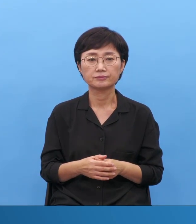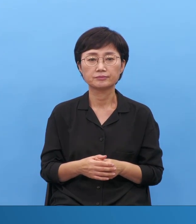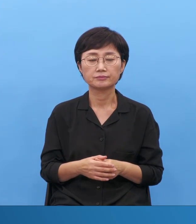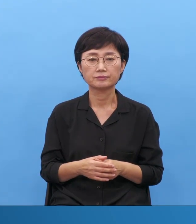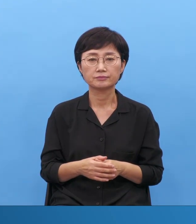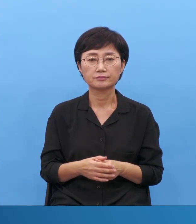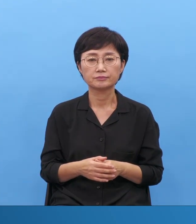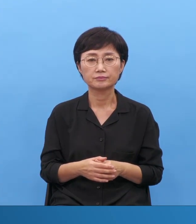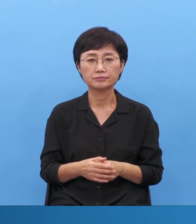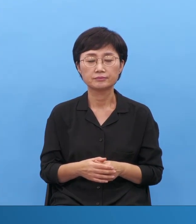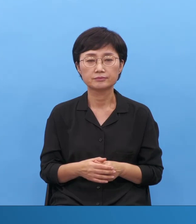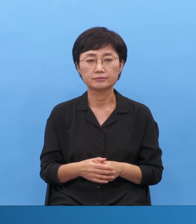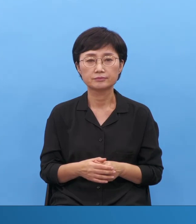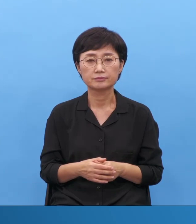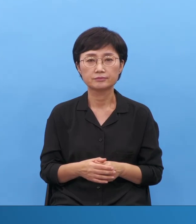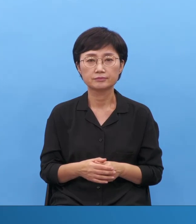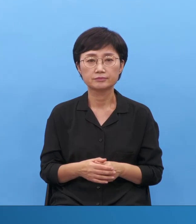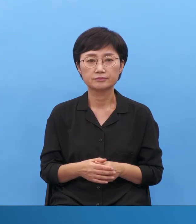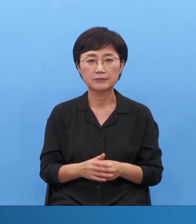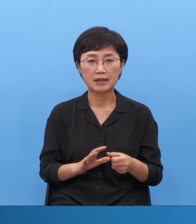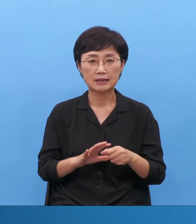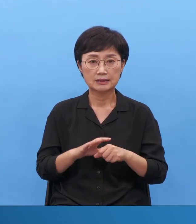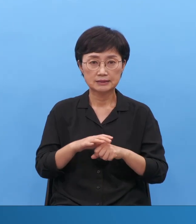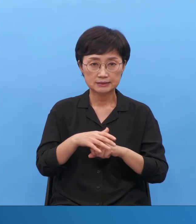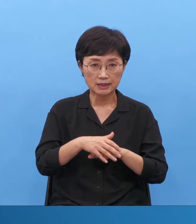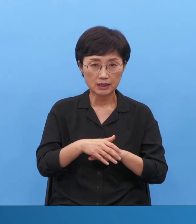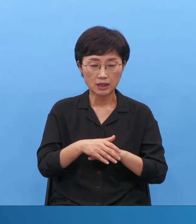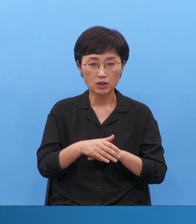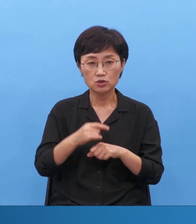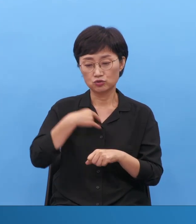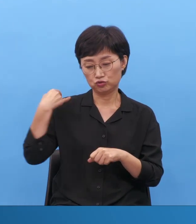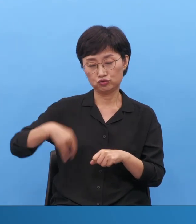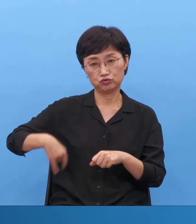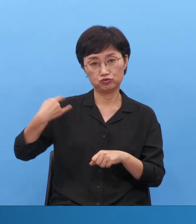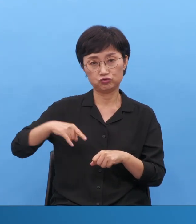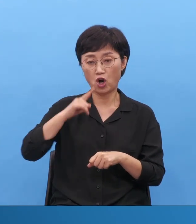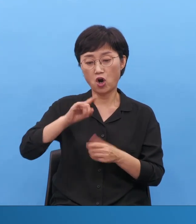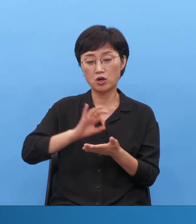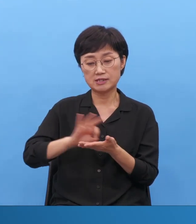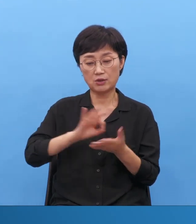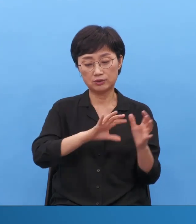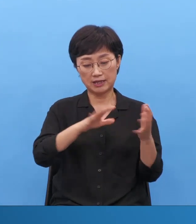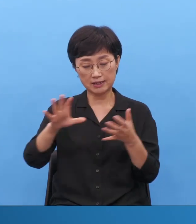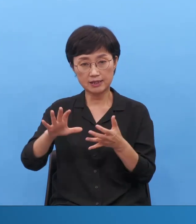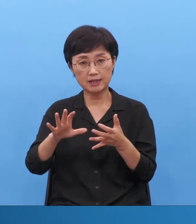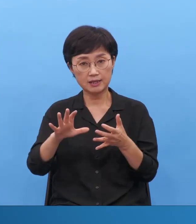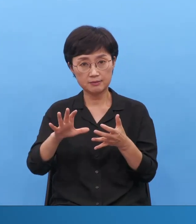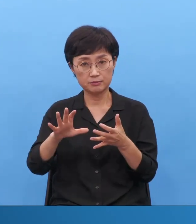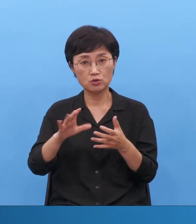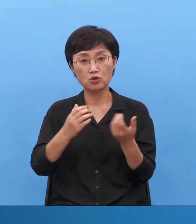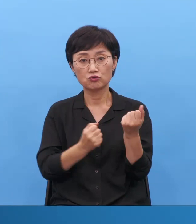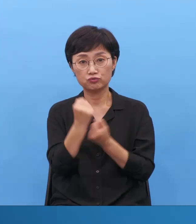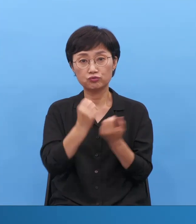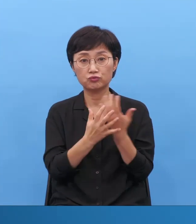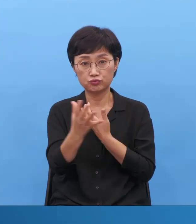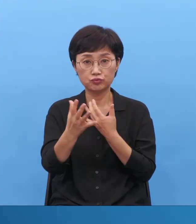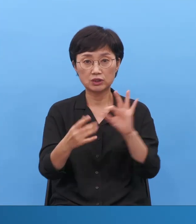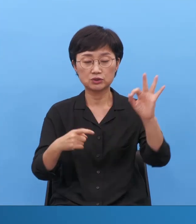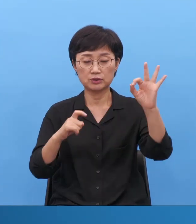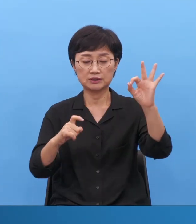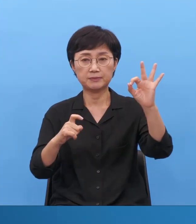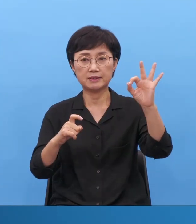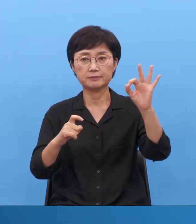열립니다. 세계 중화권 수련회가 중화권을 치유하라는 주제로 오는 10월 10일 덕평